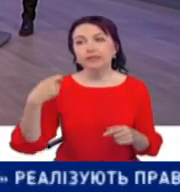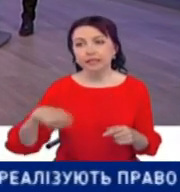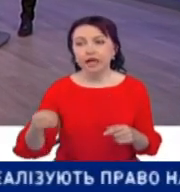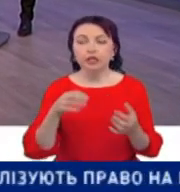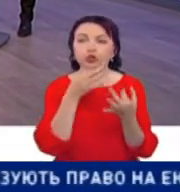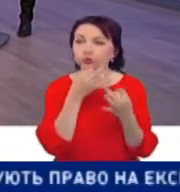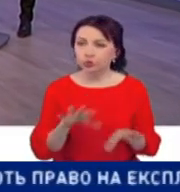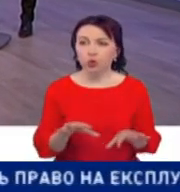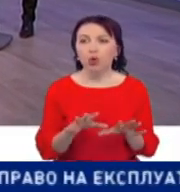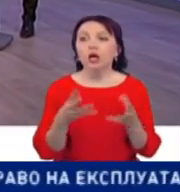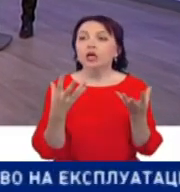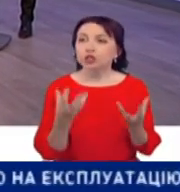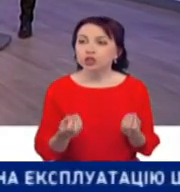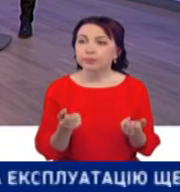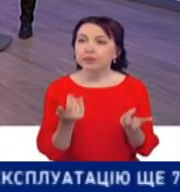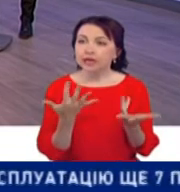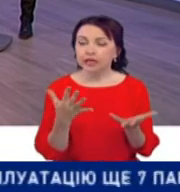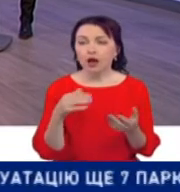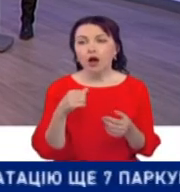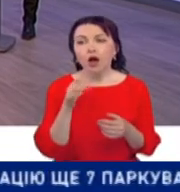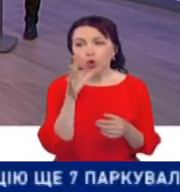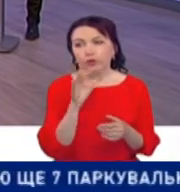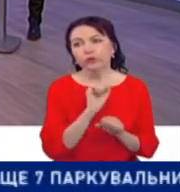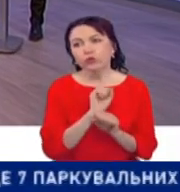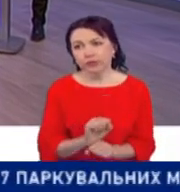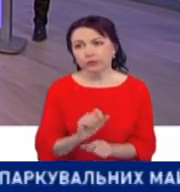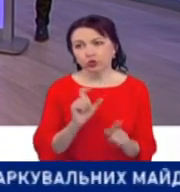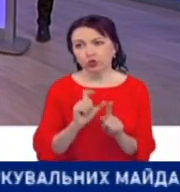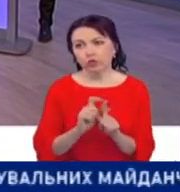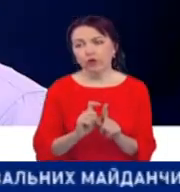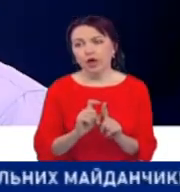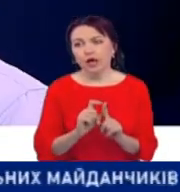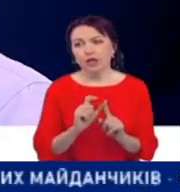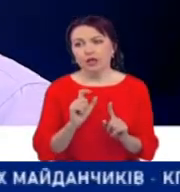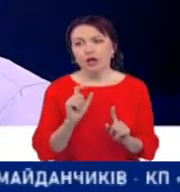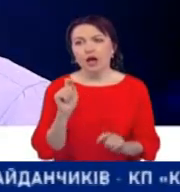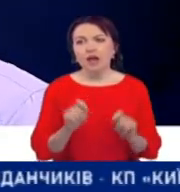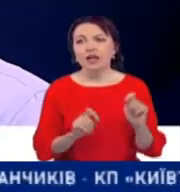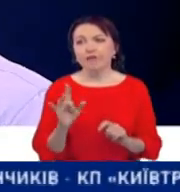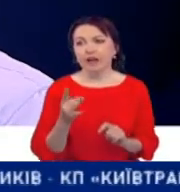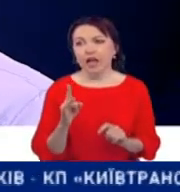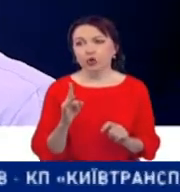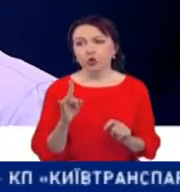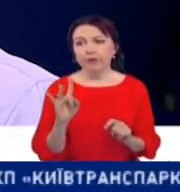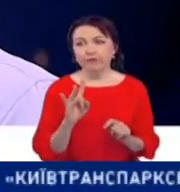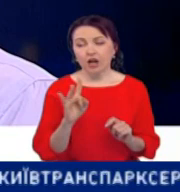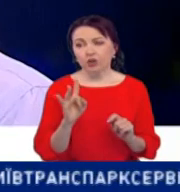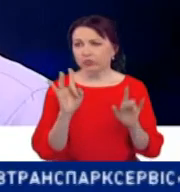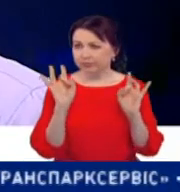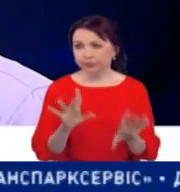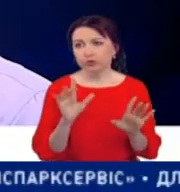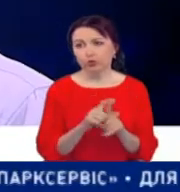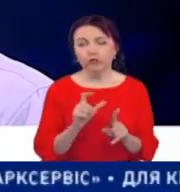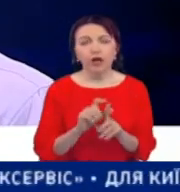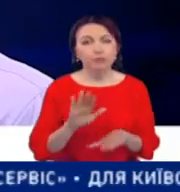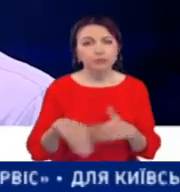будь-кого, ще б декілька років утримався б взагалі від слова референдум. Поясню чому. Після Криму, після